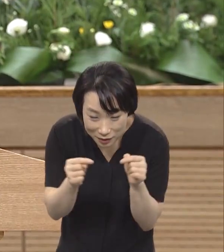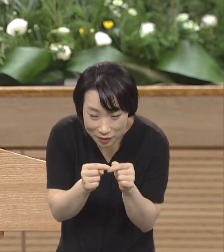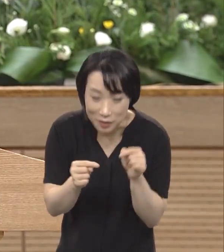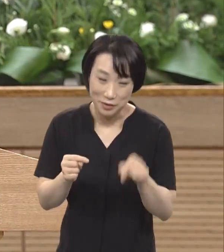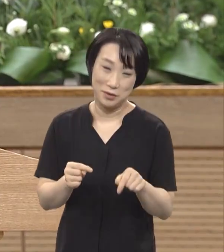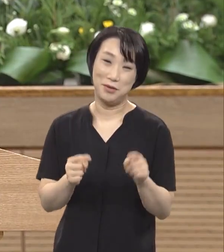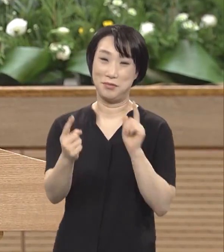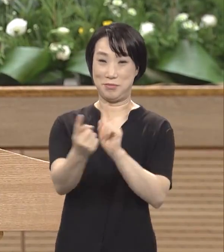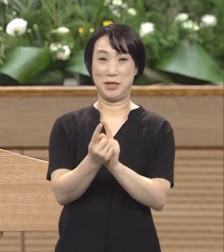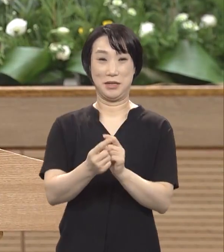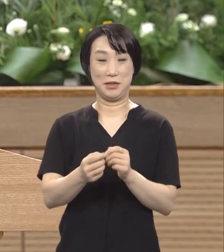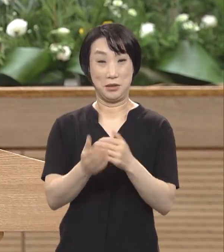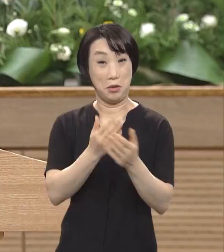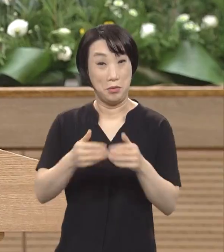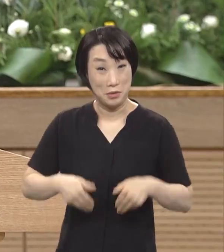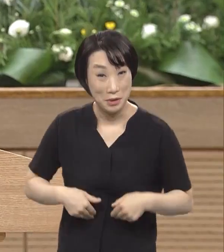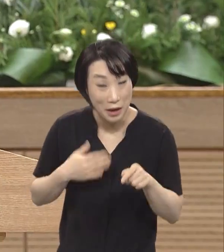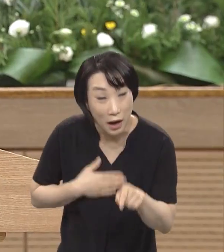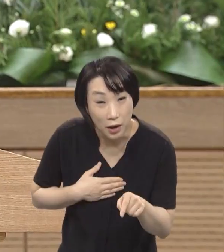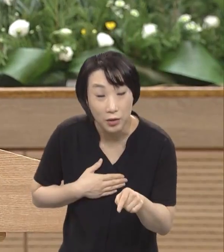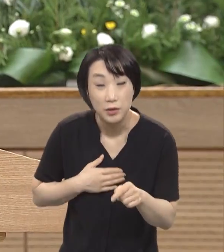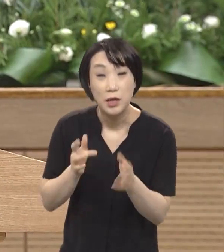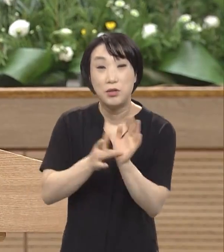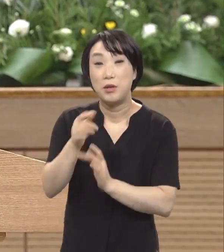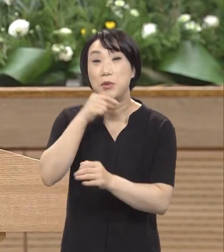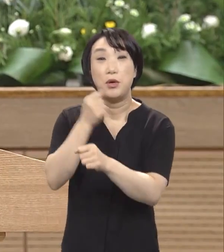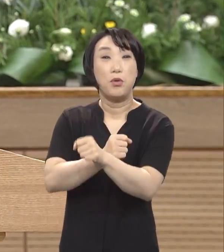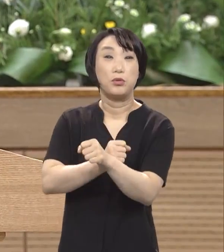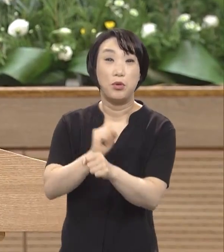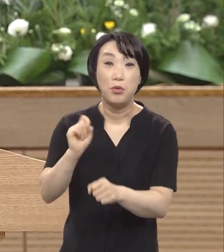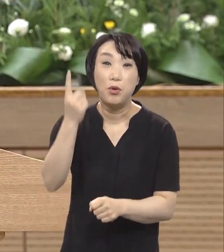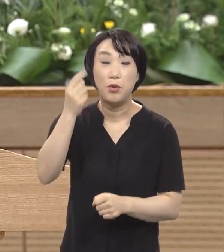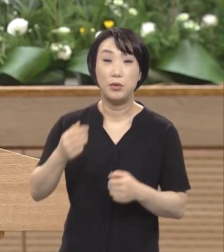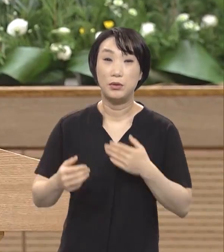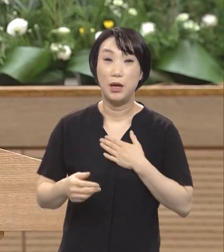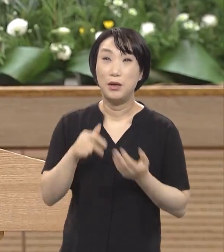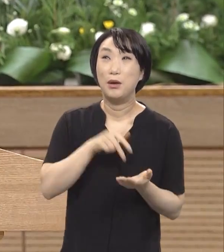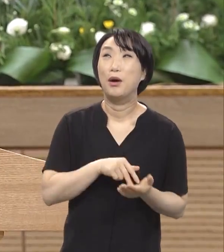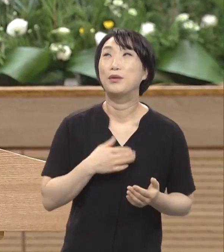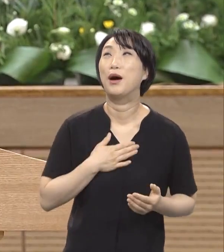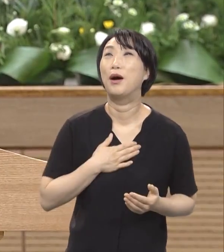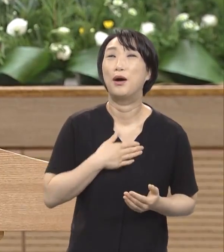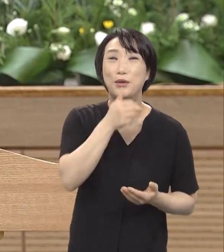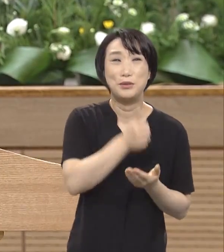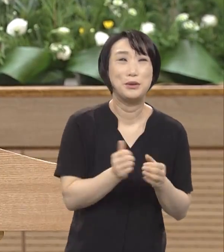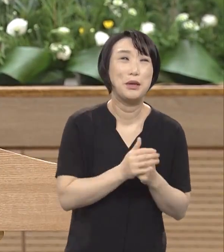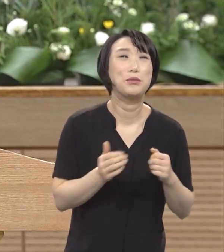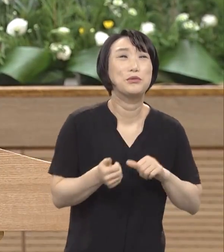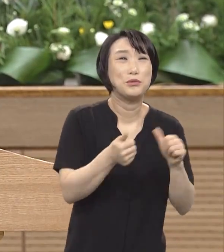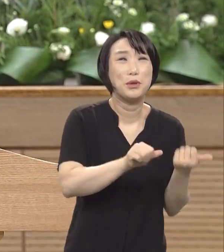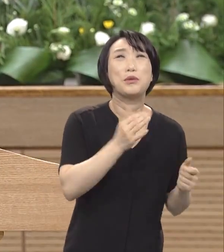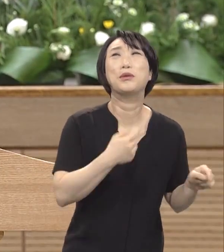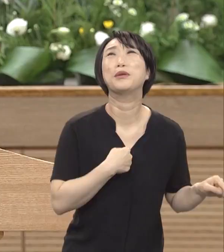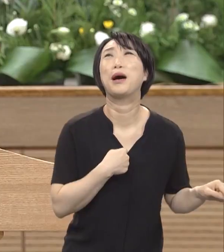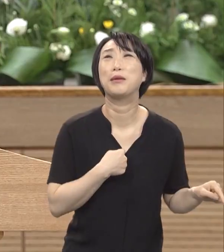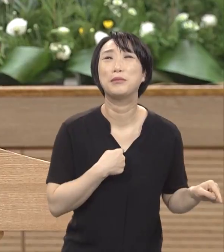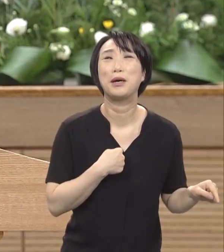만나서 그 피의 공로에서 내 사정은 죄로 죽게 된